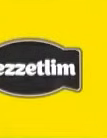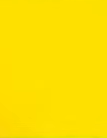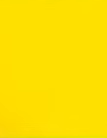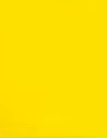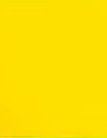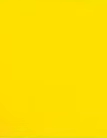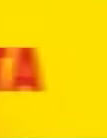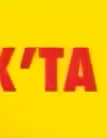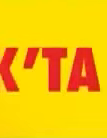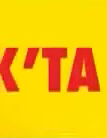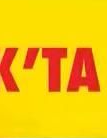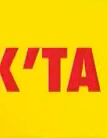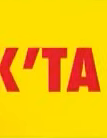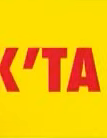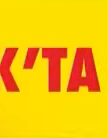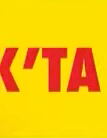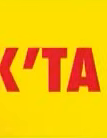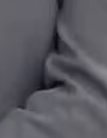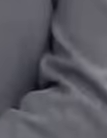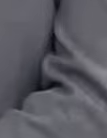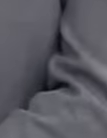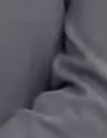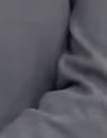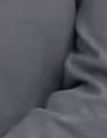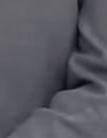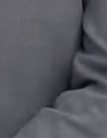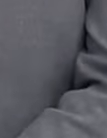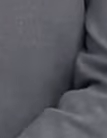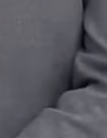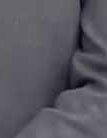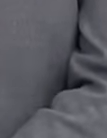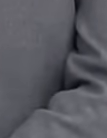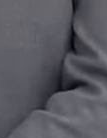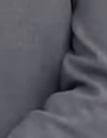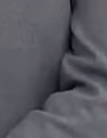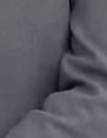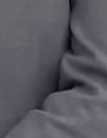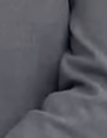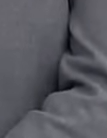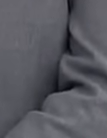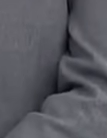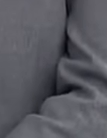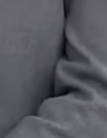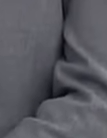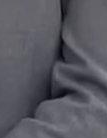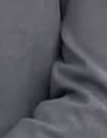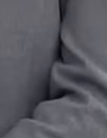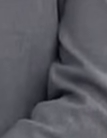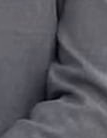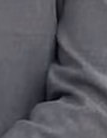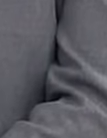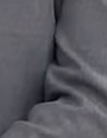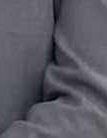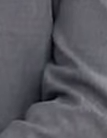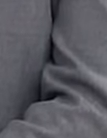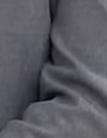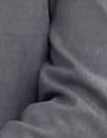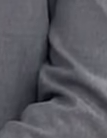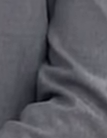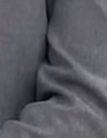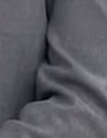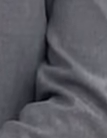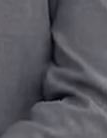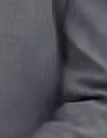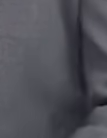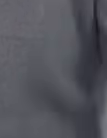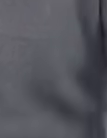Ama Türkiye'de asla olmaz yani böyle bir şey. Tabii zaten bu anlattığım mesela başıma gelen olayları da işte böyle güzel, mesela hoş